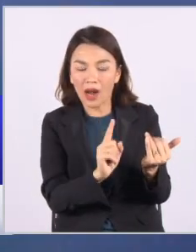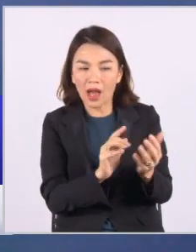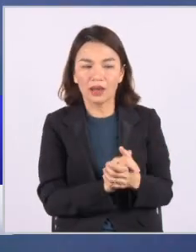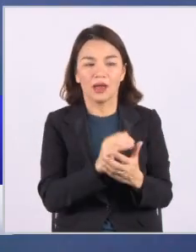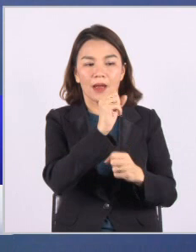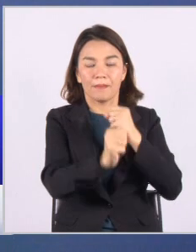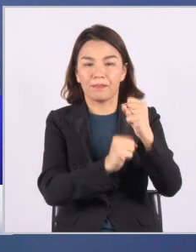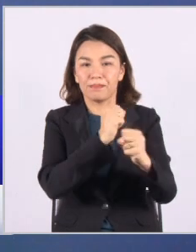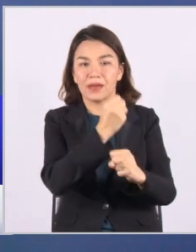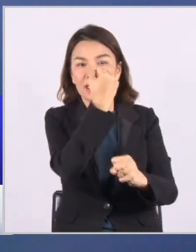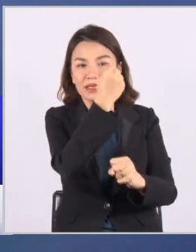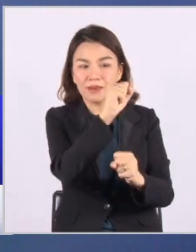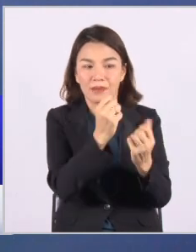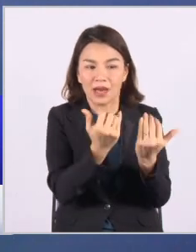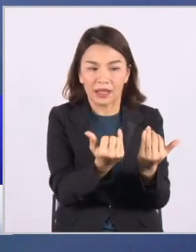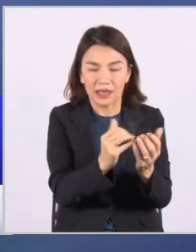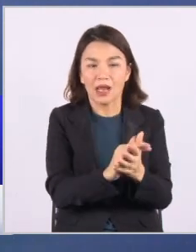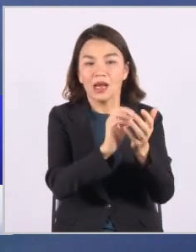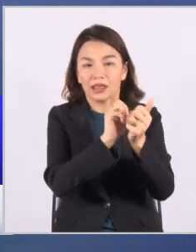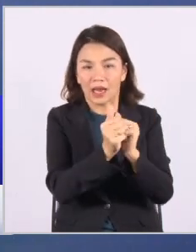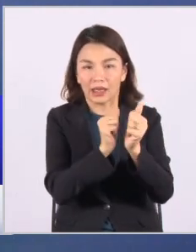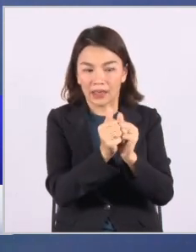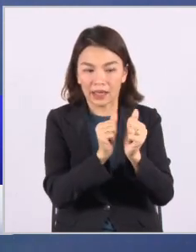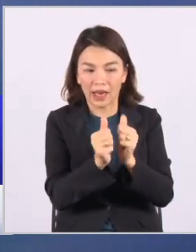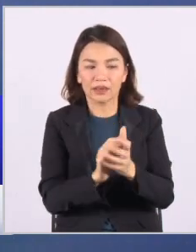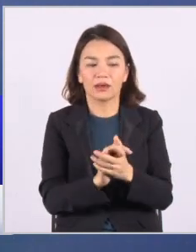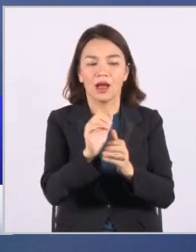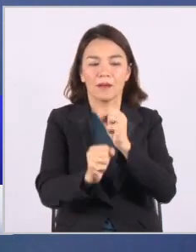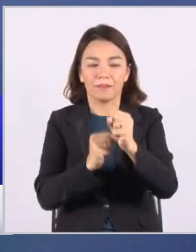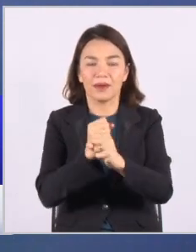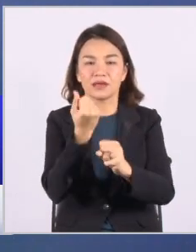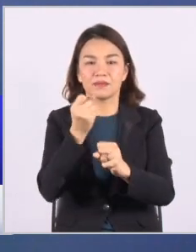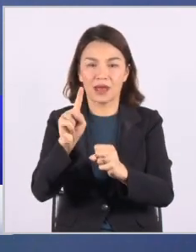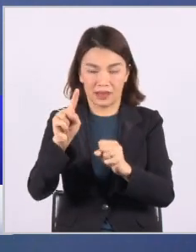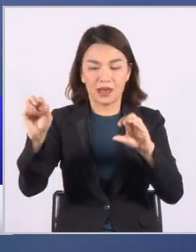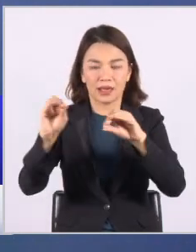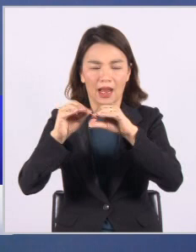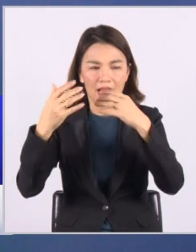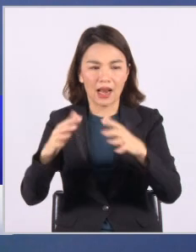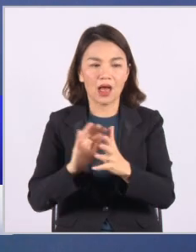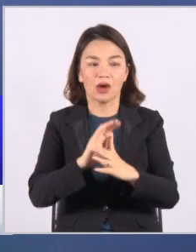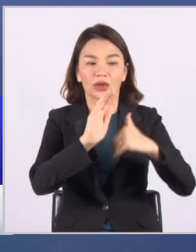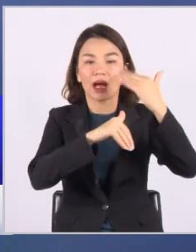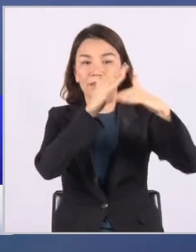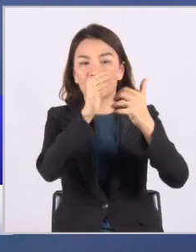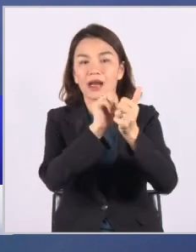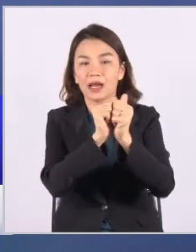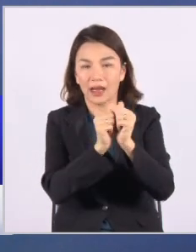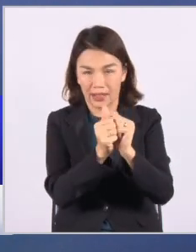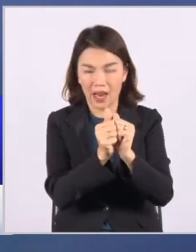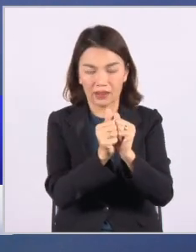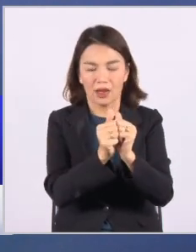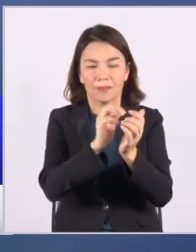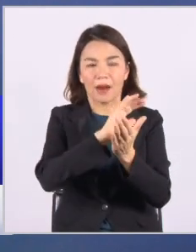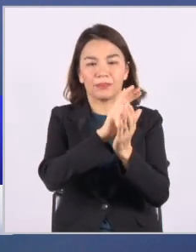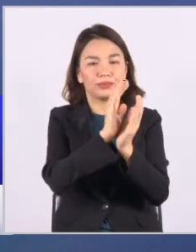10ปีในปีนี้เนี่ยนะคะของการจัดการแข่งขันจะก้าวสู่ปีที่11โดยมีการพัฒนาของการจัดการแข่งขันไปเรื่อยๆค่ะ